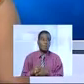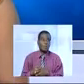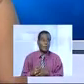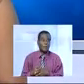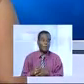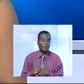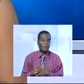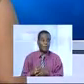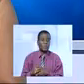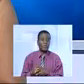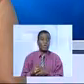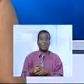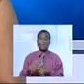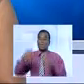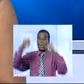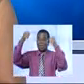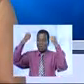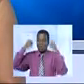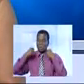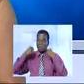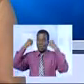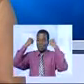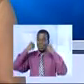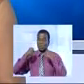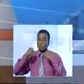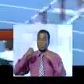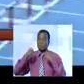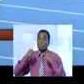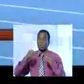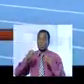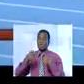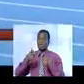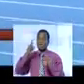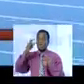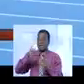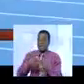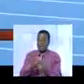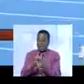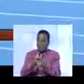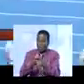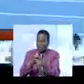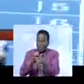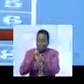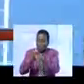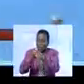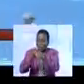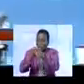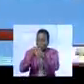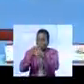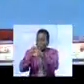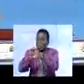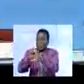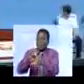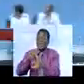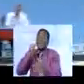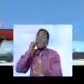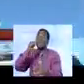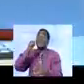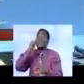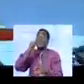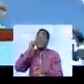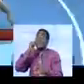Dans l'actualité sportive, Muriel Aouré entre en piste aujourd'hui sur